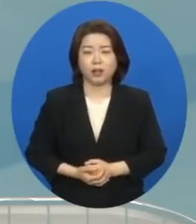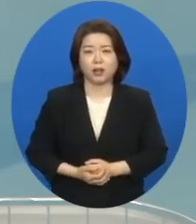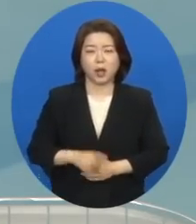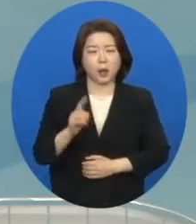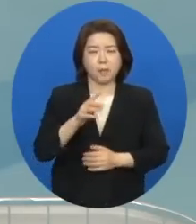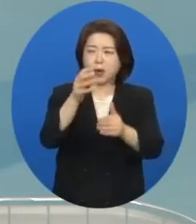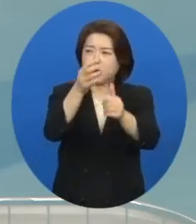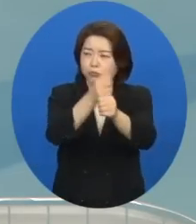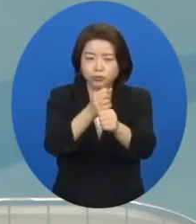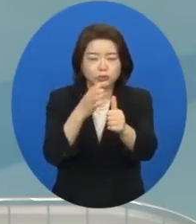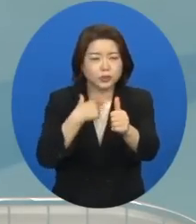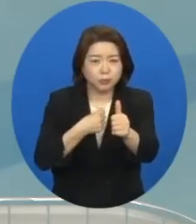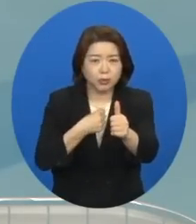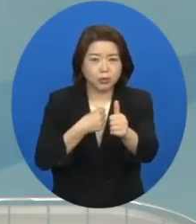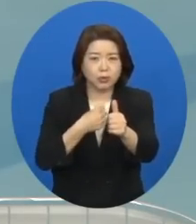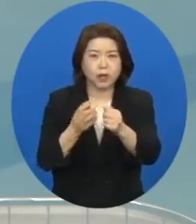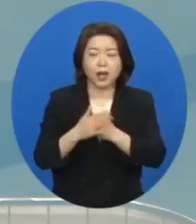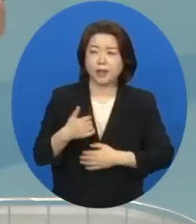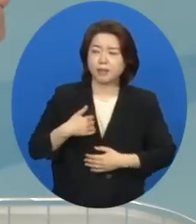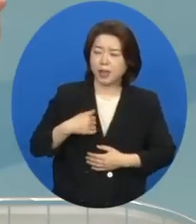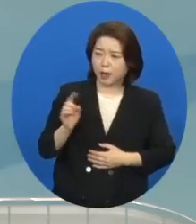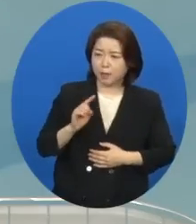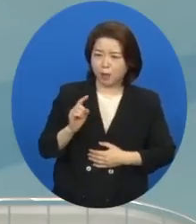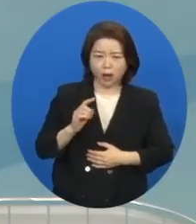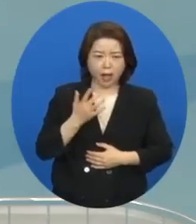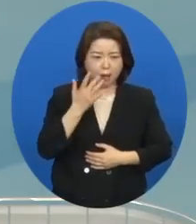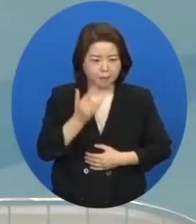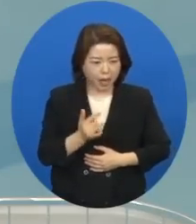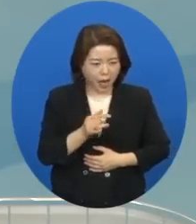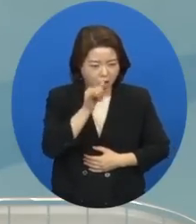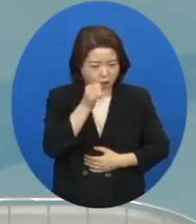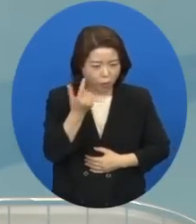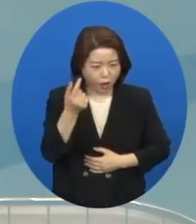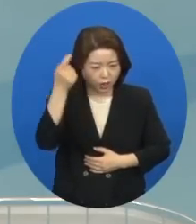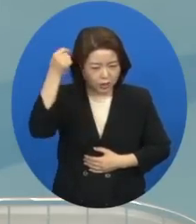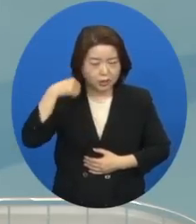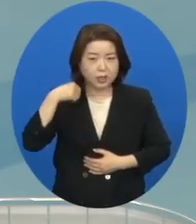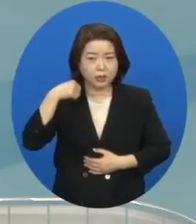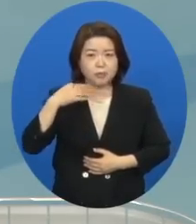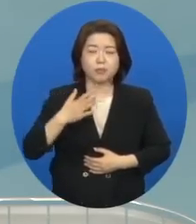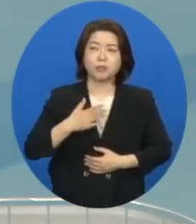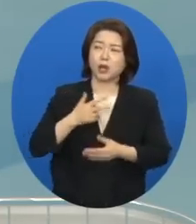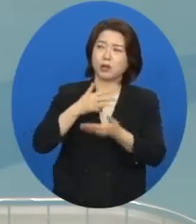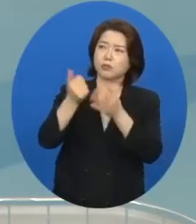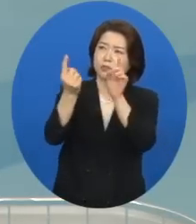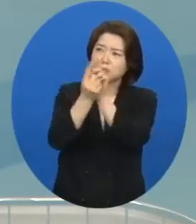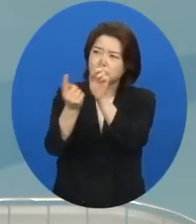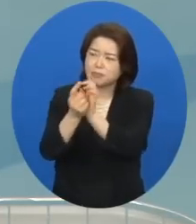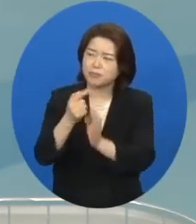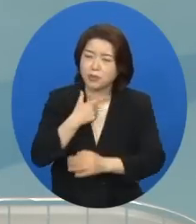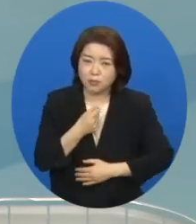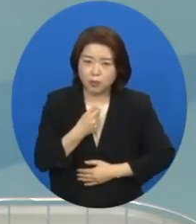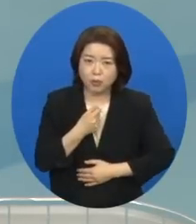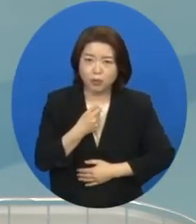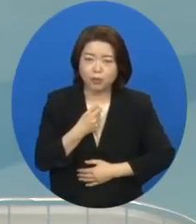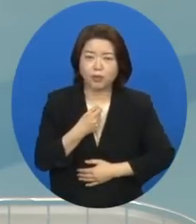뭔가를 붙잡고 싶은데 내게 뭔가 빠진 것 같은데 내가 주님을 좀 만나고 싶은데